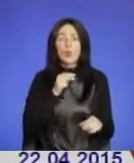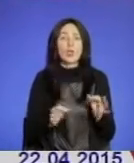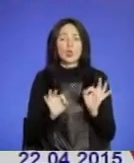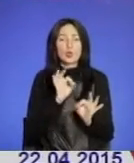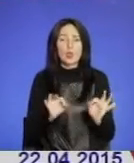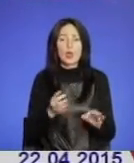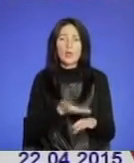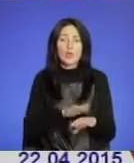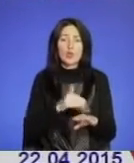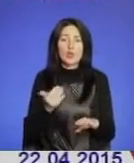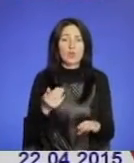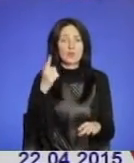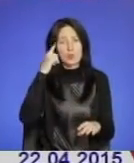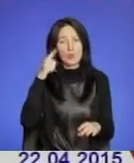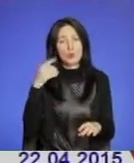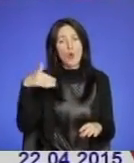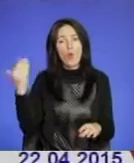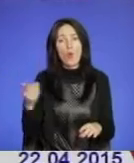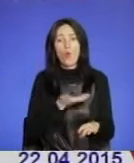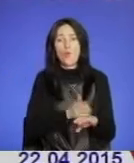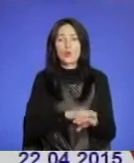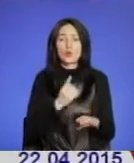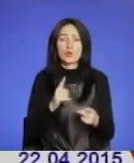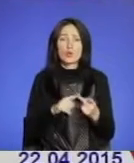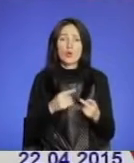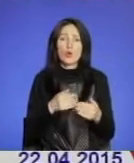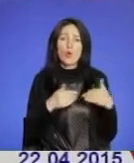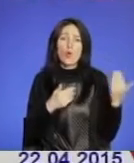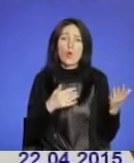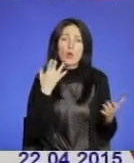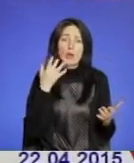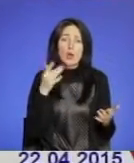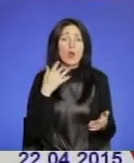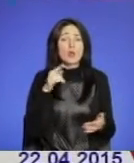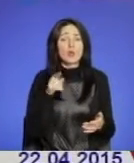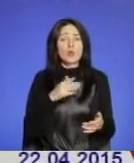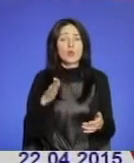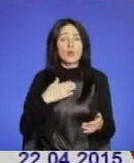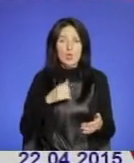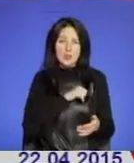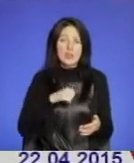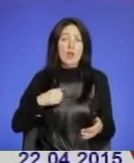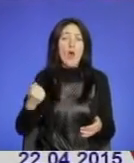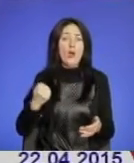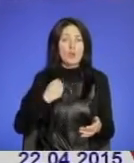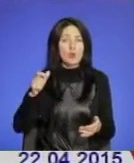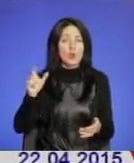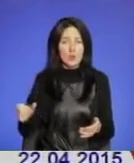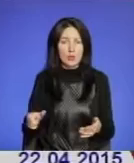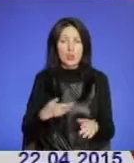що з одного боку важко, з одного боку і легко. Легко, тому що я саме військова людина. Тяжко, тому